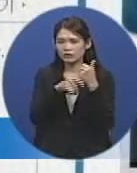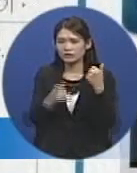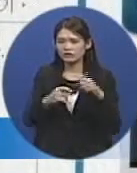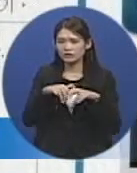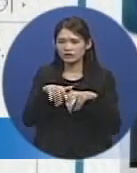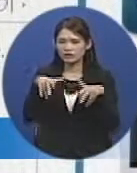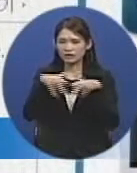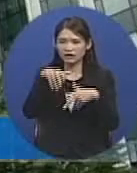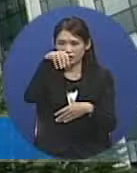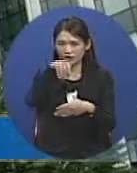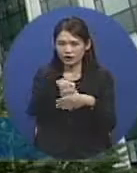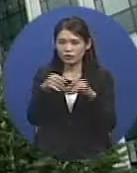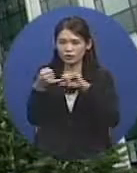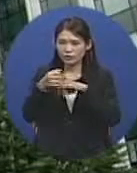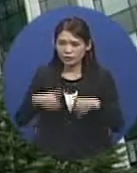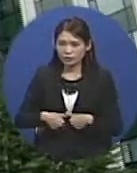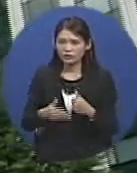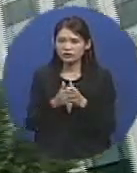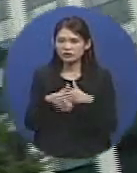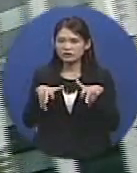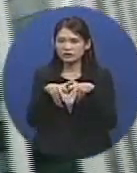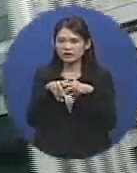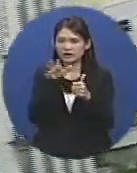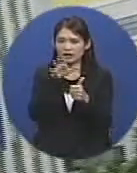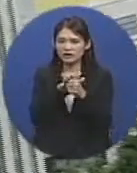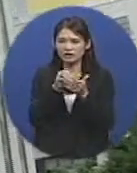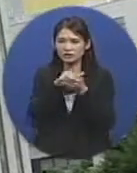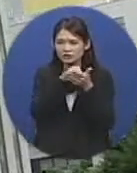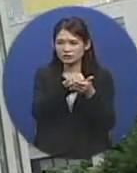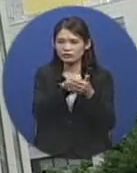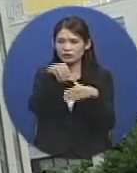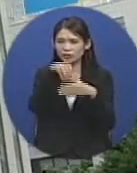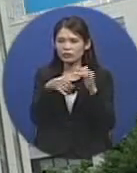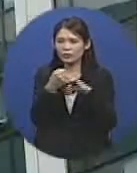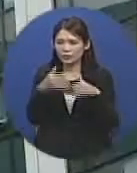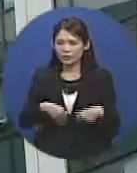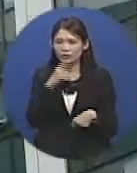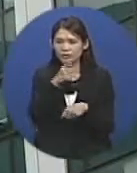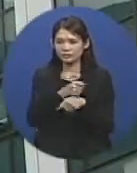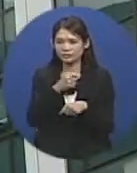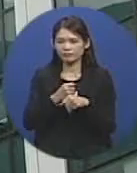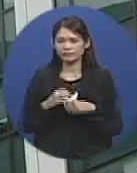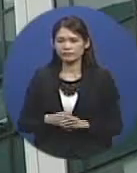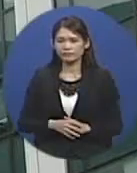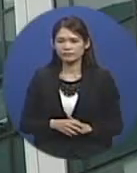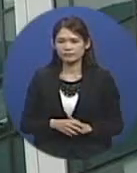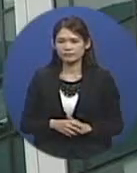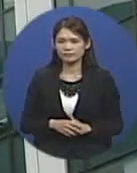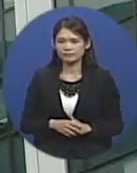장애인 당사자가 포함되지 않은 것은 장애 당사자의 감수성이 배제된 만큼 납득할 수 없는 부분이라고